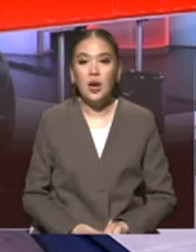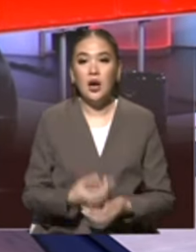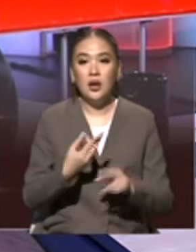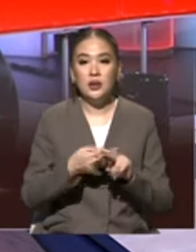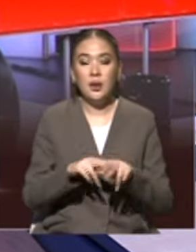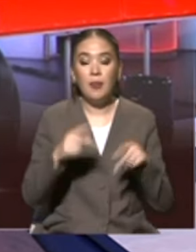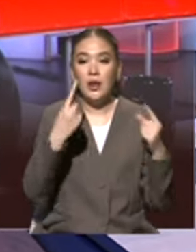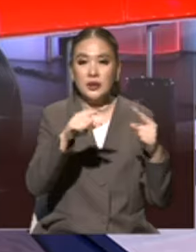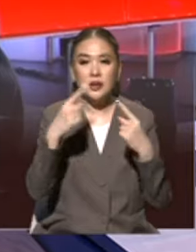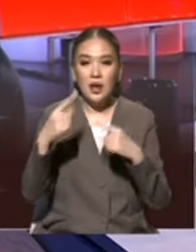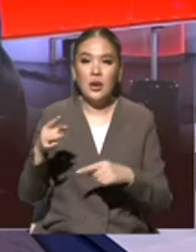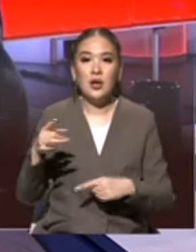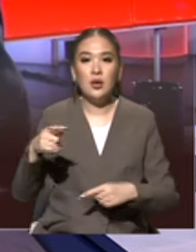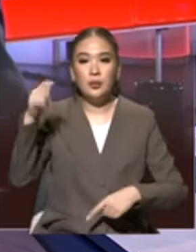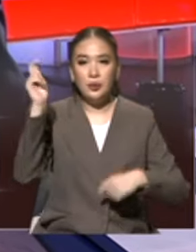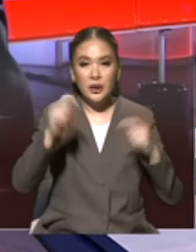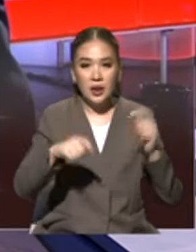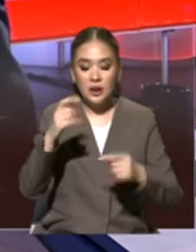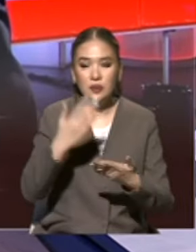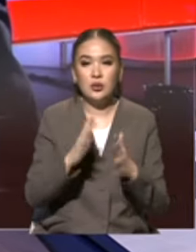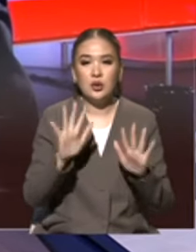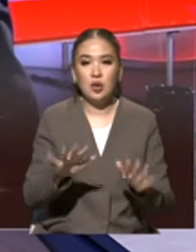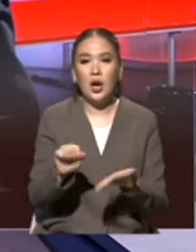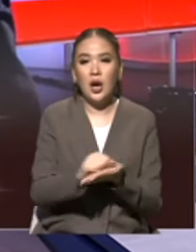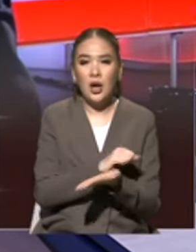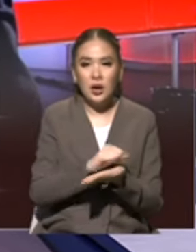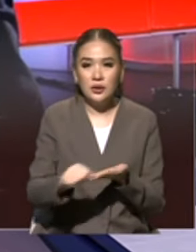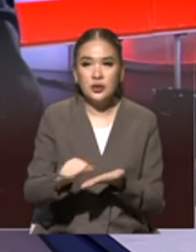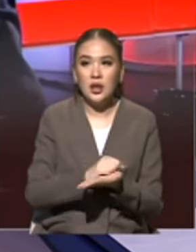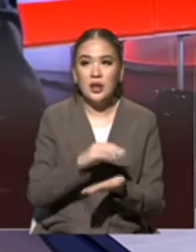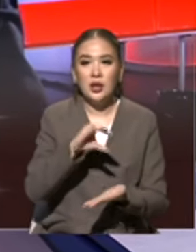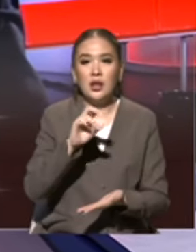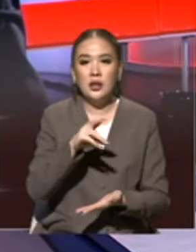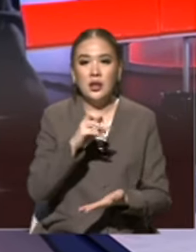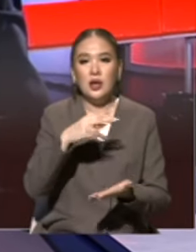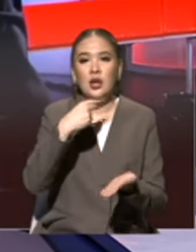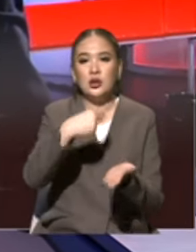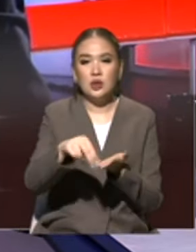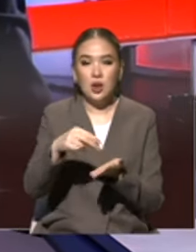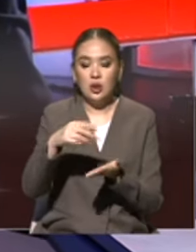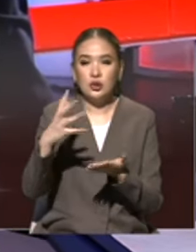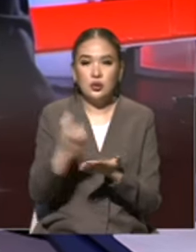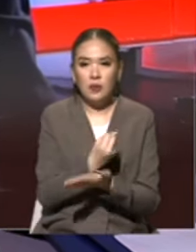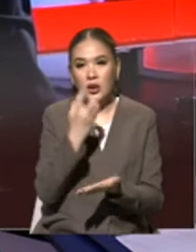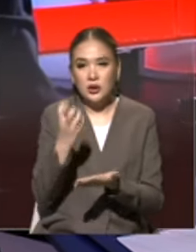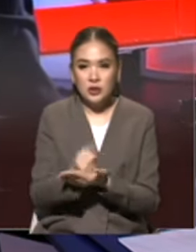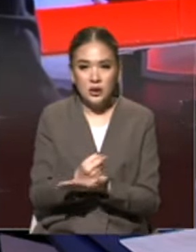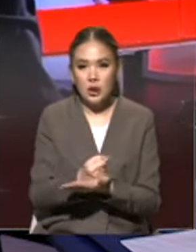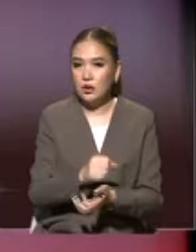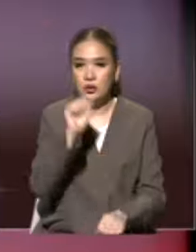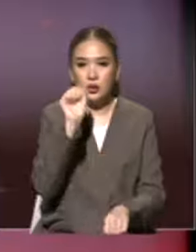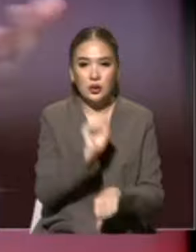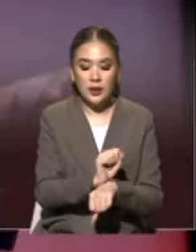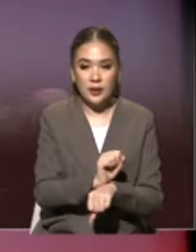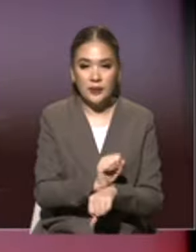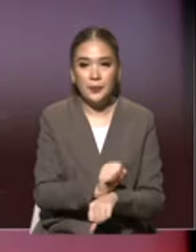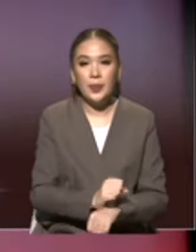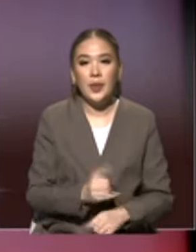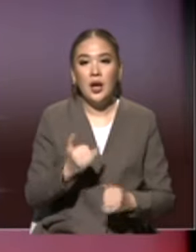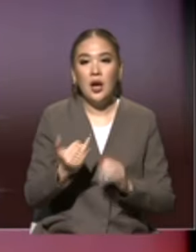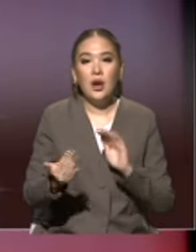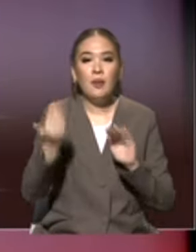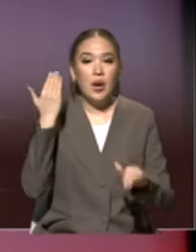басқа өңірлерден келіп, тек қана қағаз жүзінде жаңа тендерларды ұтып алатын да қазір шектеу қойылып жатыр. И жаңағыдай баяғыдай